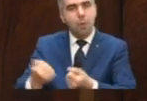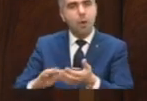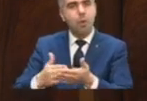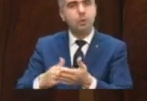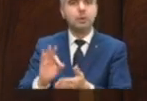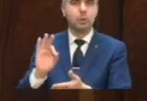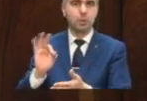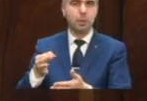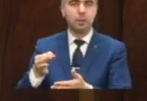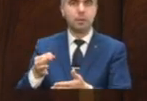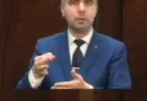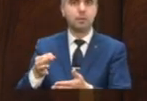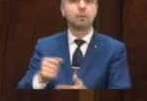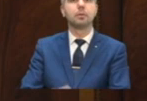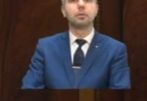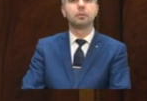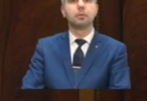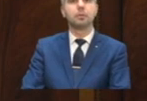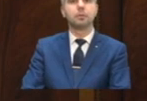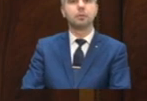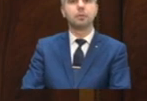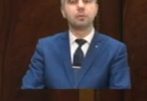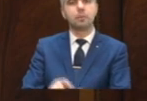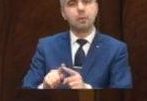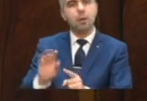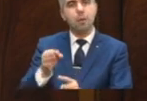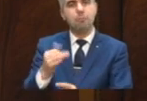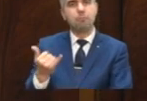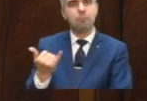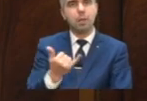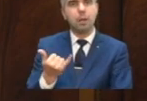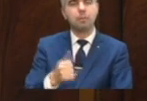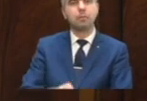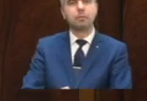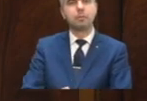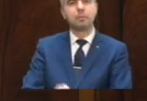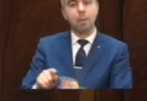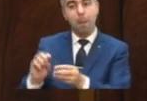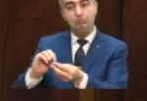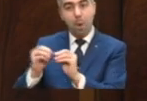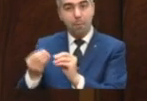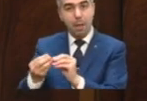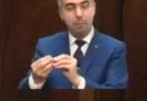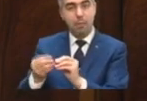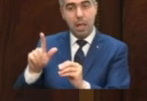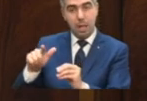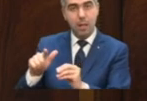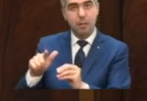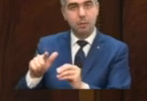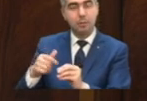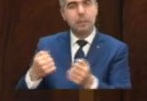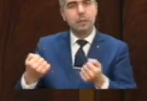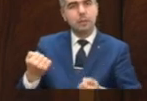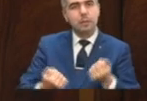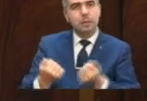قطع السيارات يمكن له يمشي في دقيقه الا خلقنا ليه حنا مشكل. تقال انه قطع السيارات